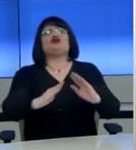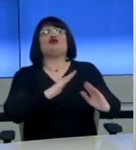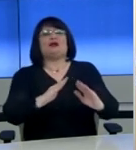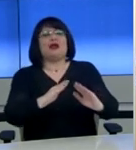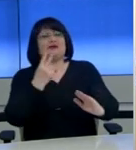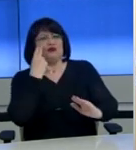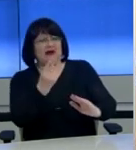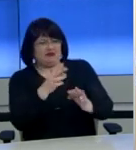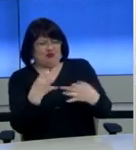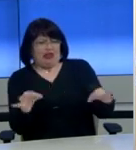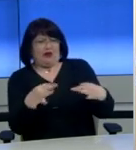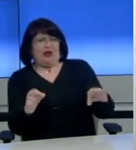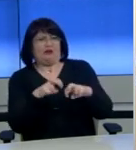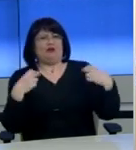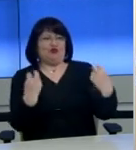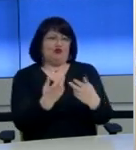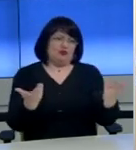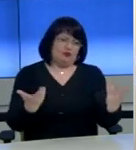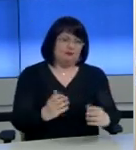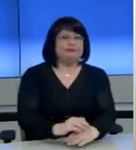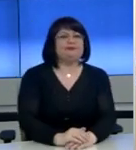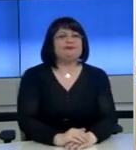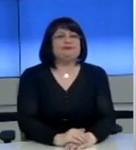απουσιάζουν, και εσείς βεβαίως συνηγορείτε.